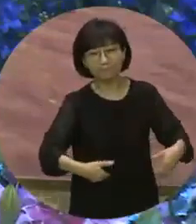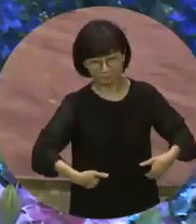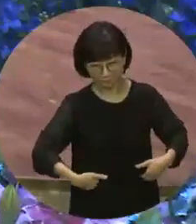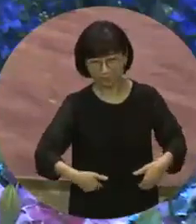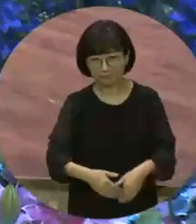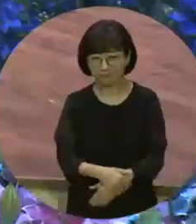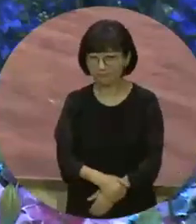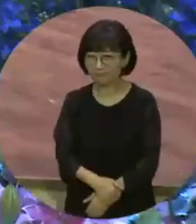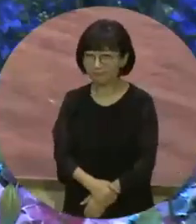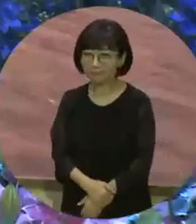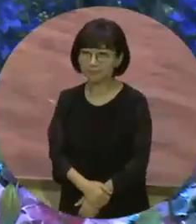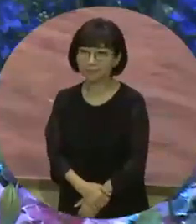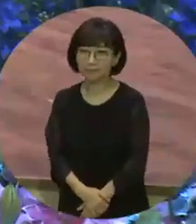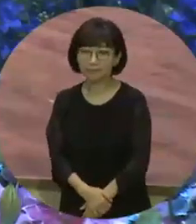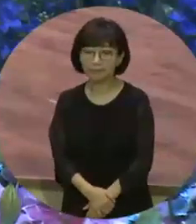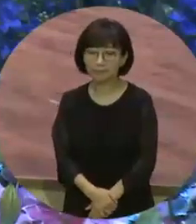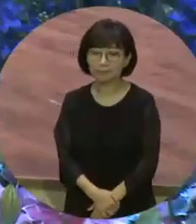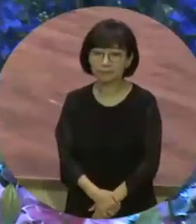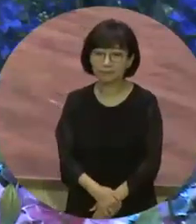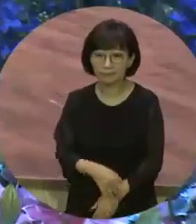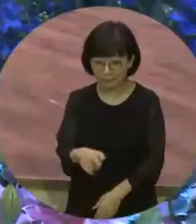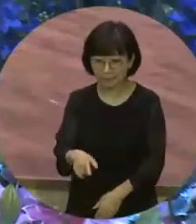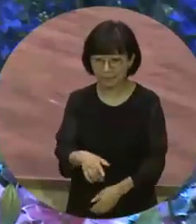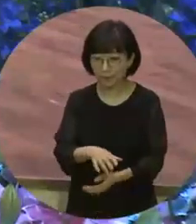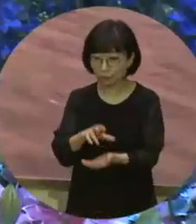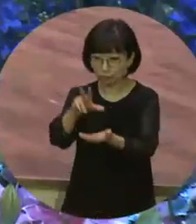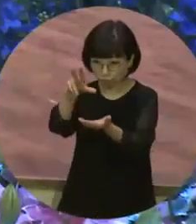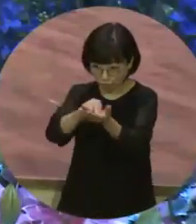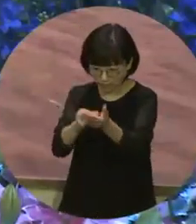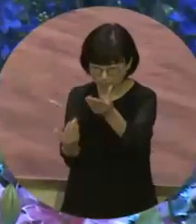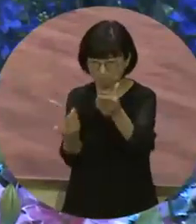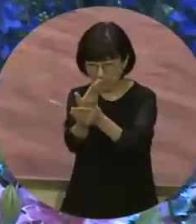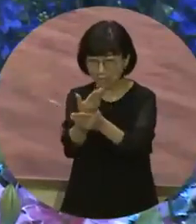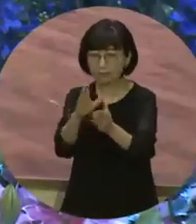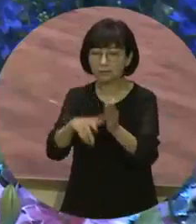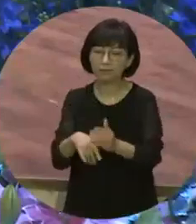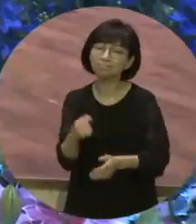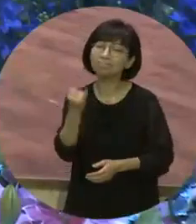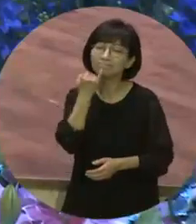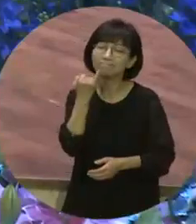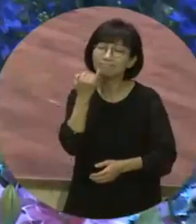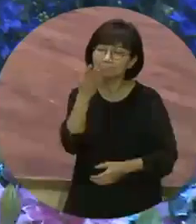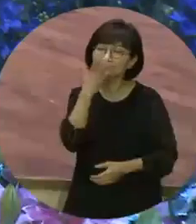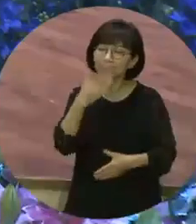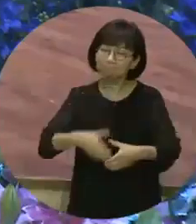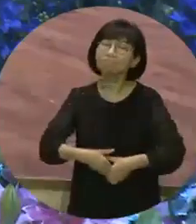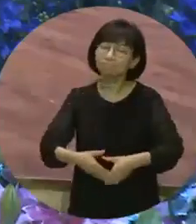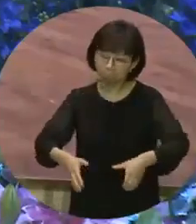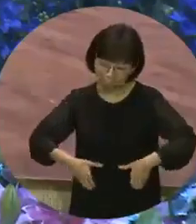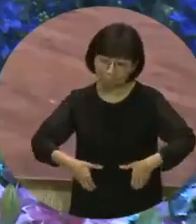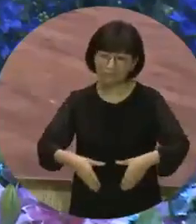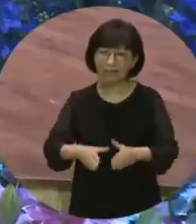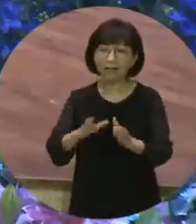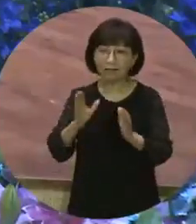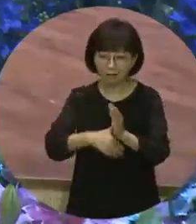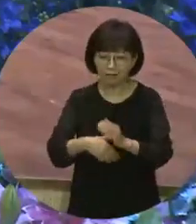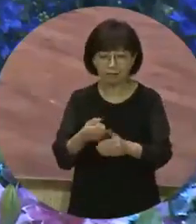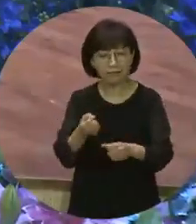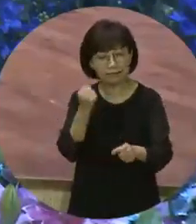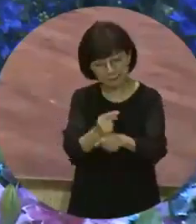여러분, 문제가 문제로 보이지 않아야 응답받습니다. 문제가 문제로 보이면 그거는 이미 닫힌